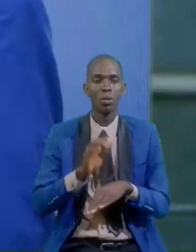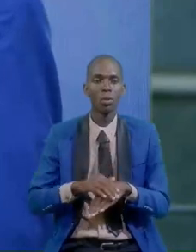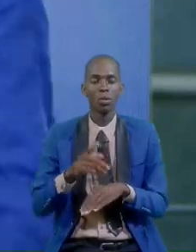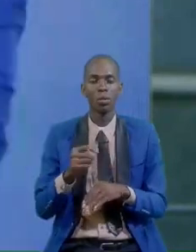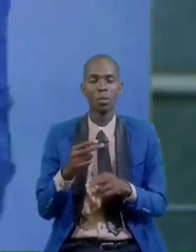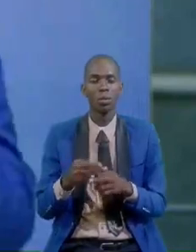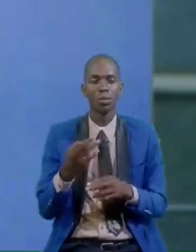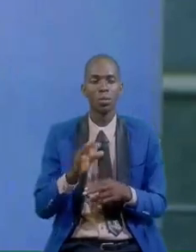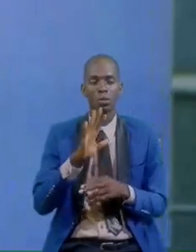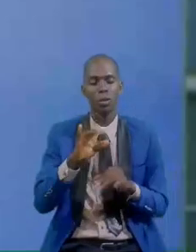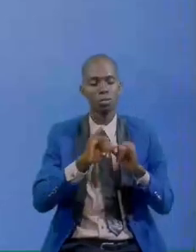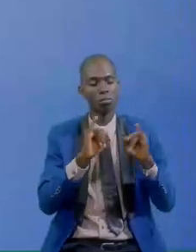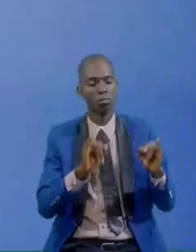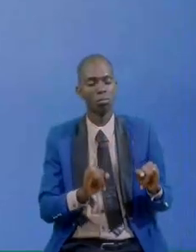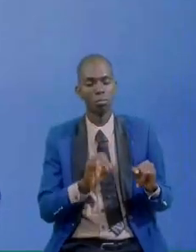Invoquez le nom de votre Dieu.